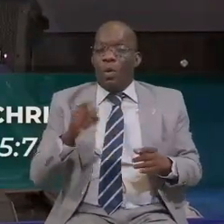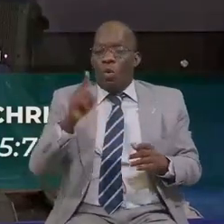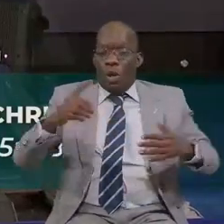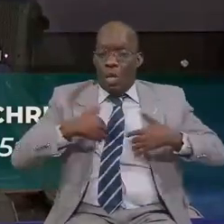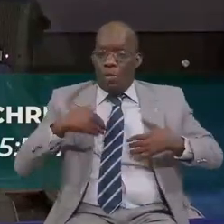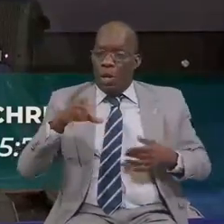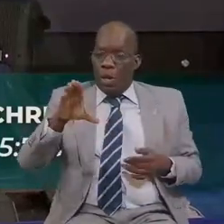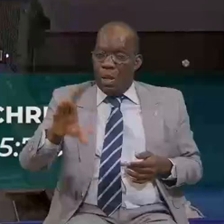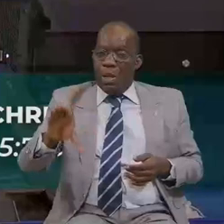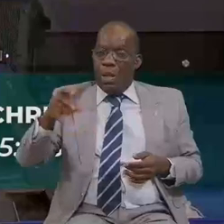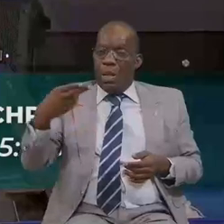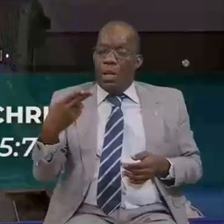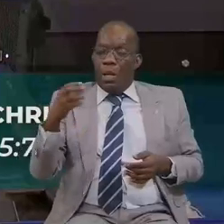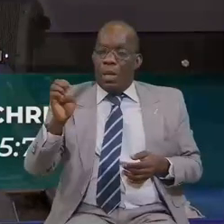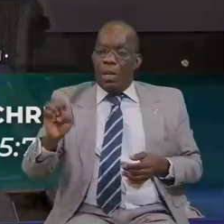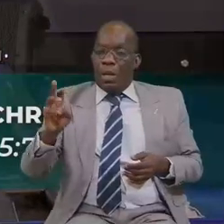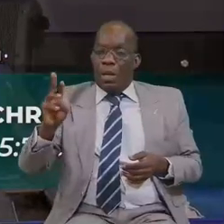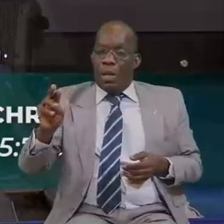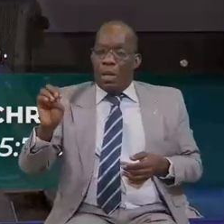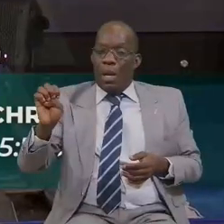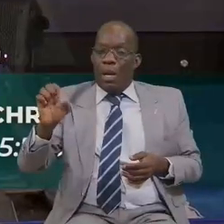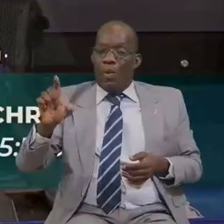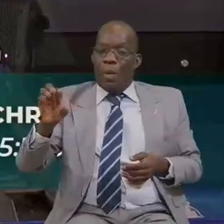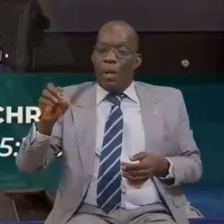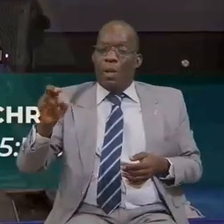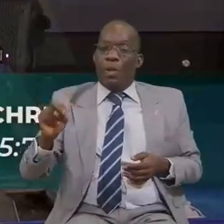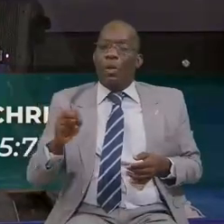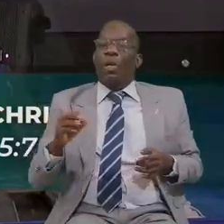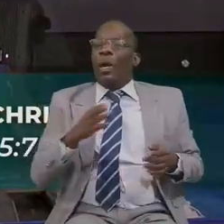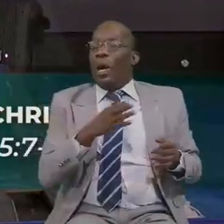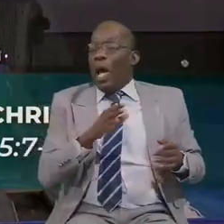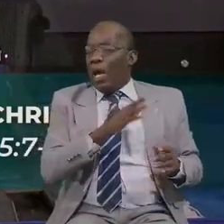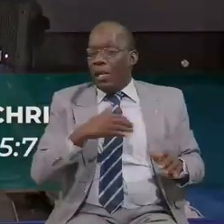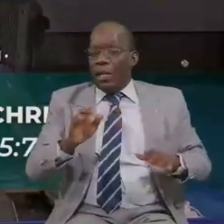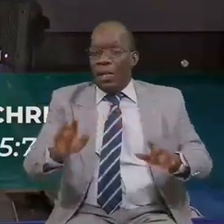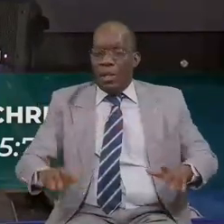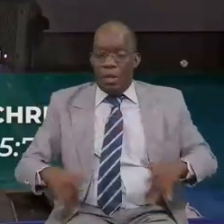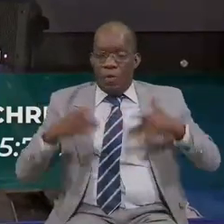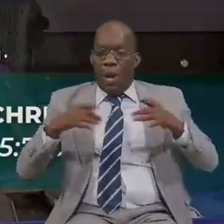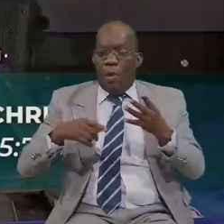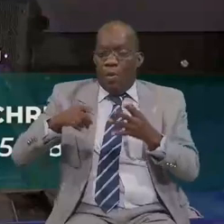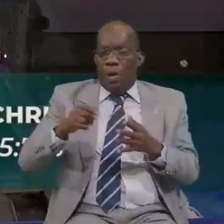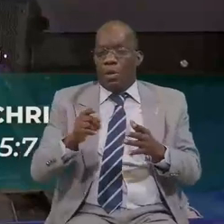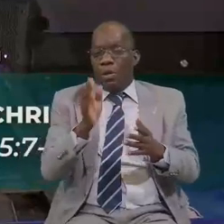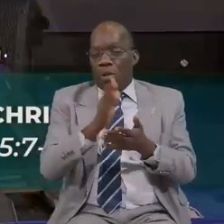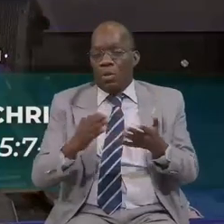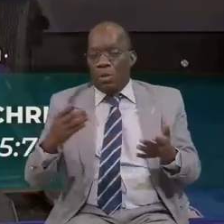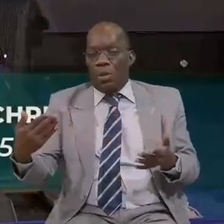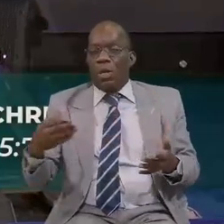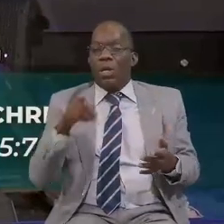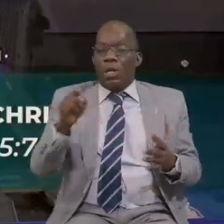d'un environnement donné, il prend la couleur de l'environnement. Quand un ministre,